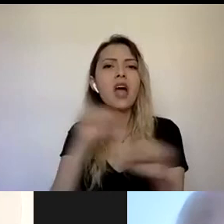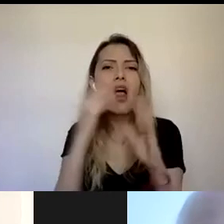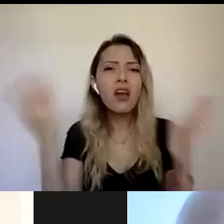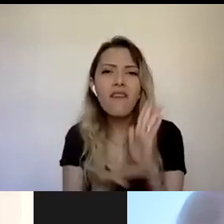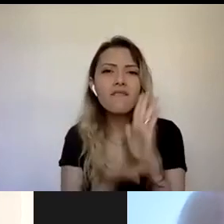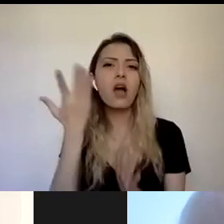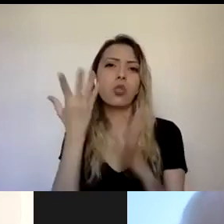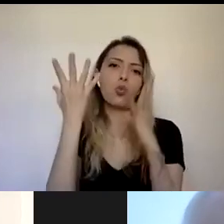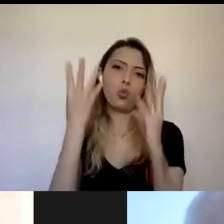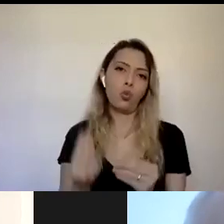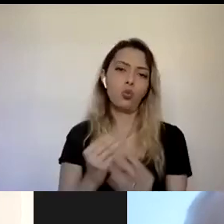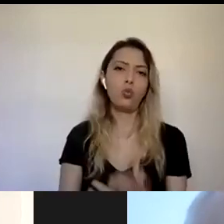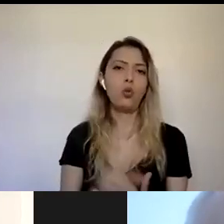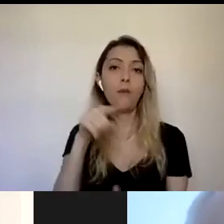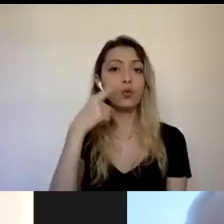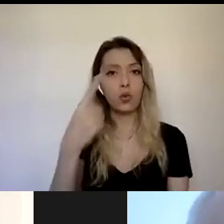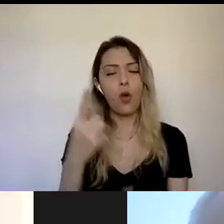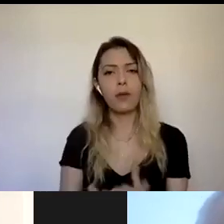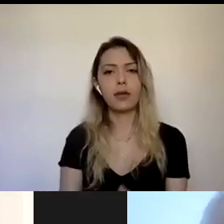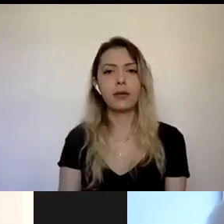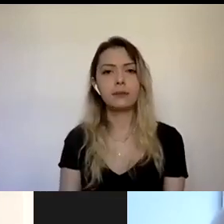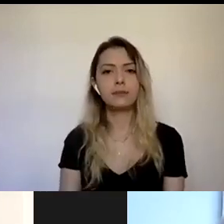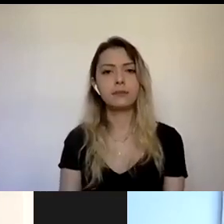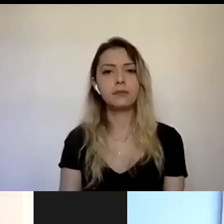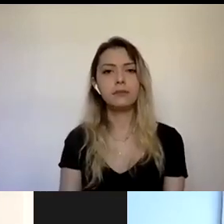ihlal edilmiş onu görmek aslında.